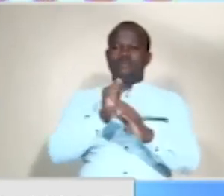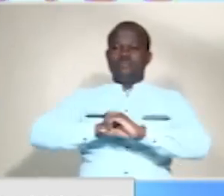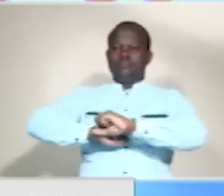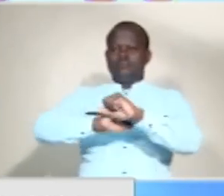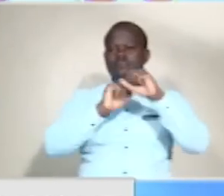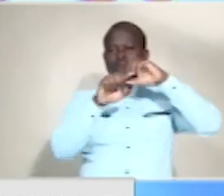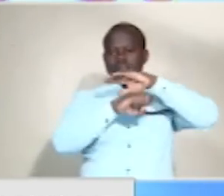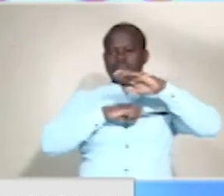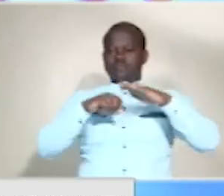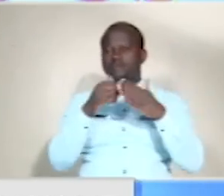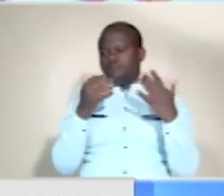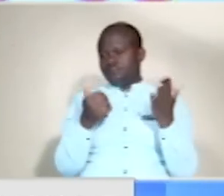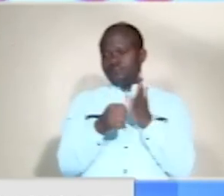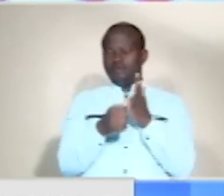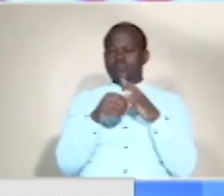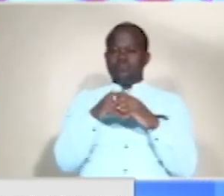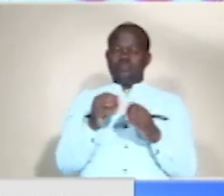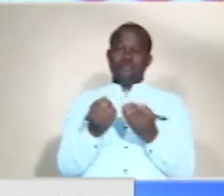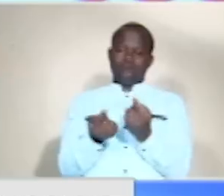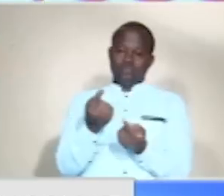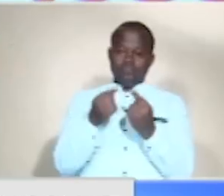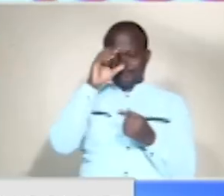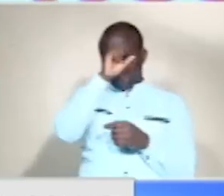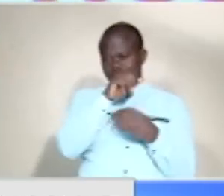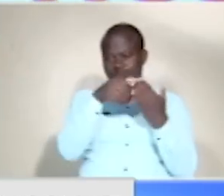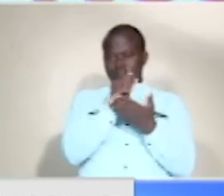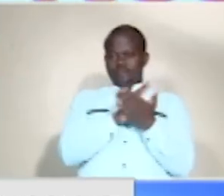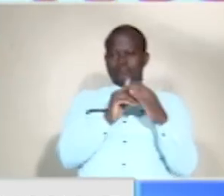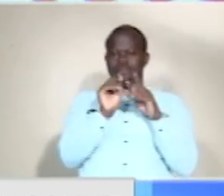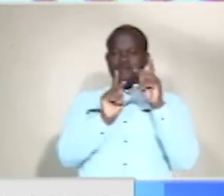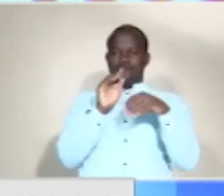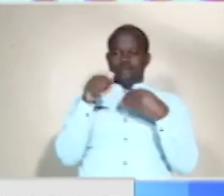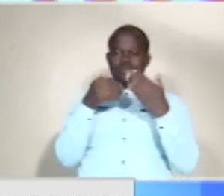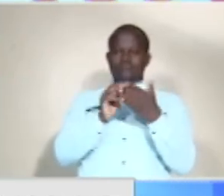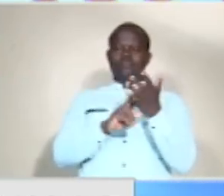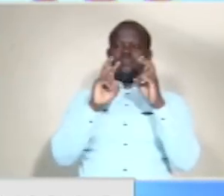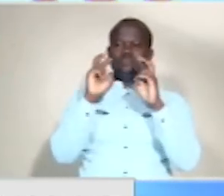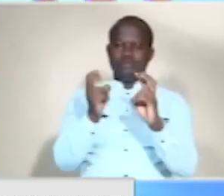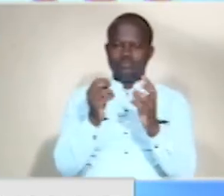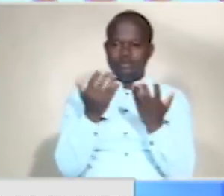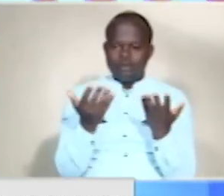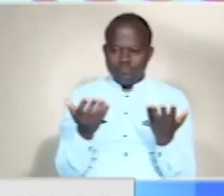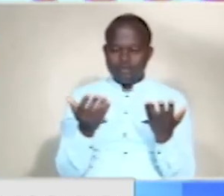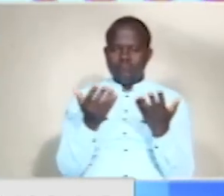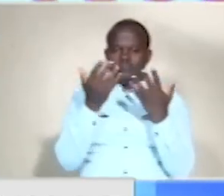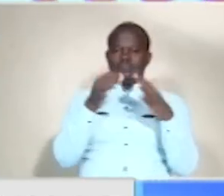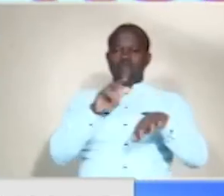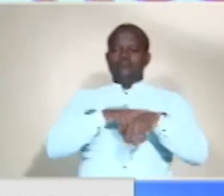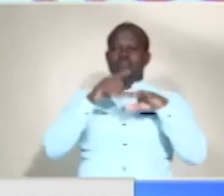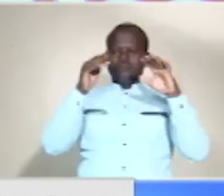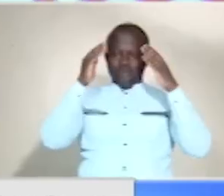kubungabunga ibidukikije. Uretse ikibazo cy'inkwi rero zabuze, bamwe muri aba baturage baranemeza ko bamaze